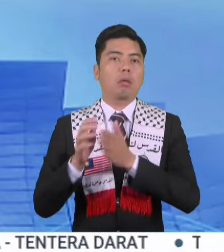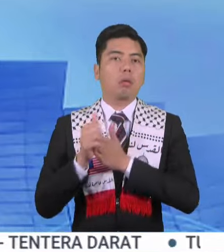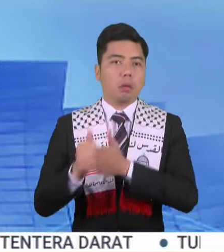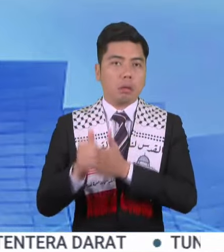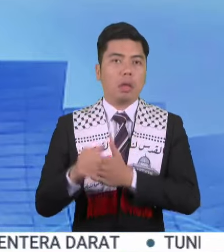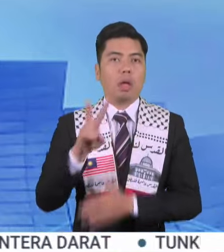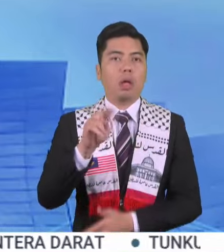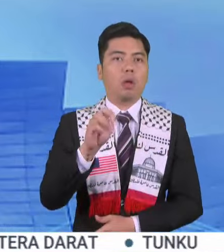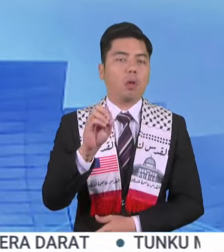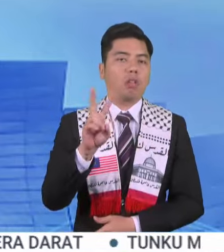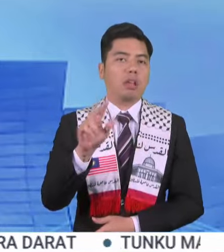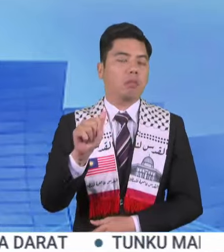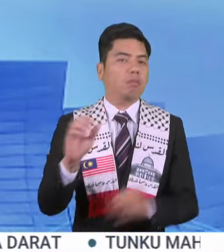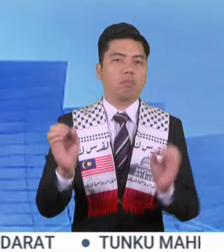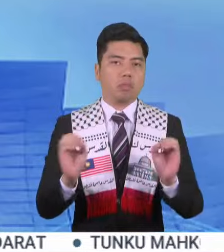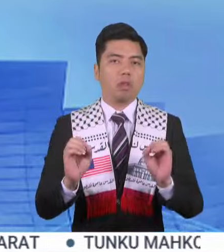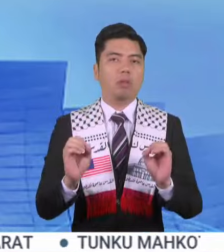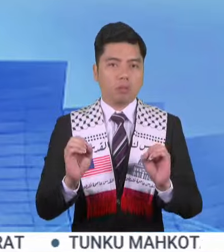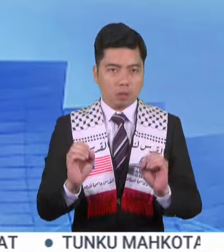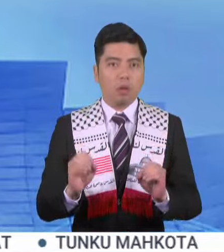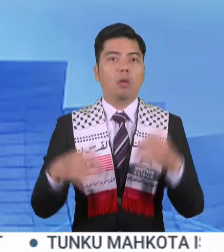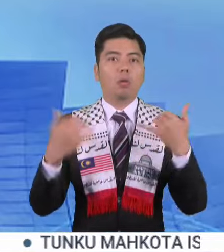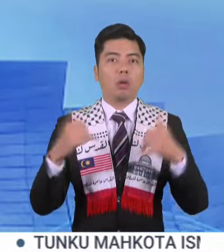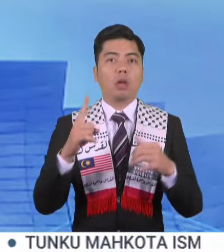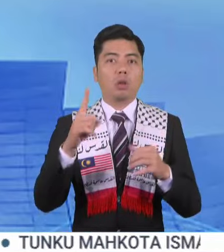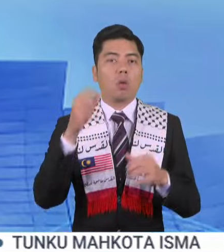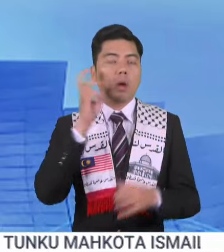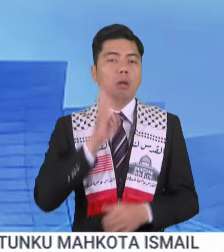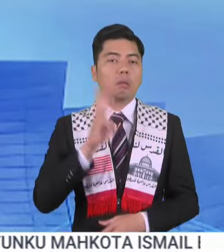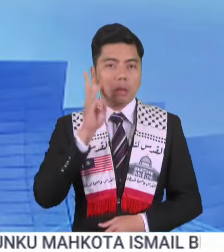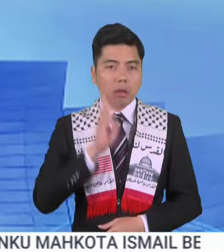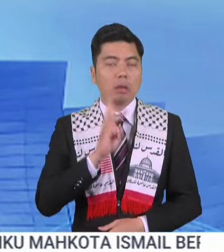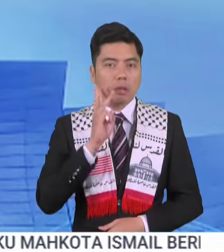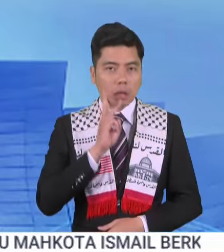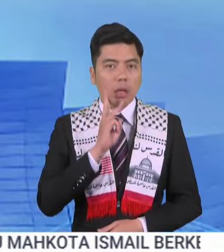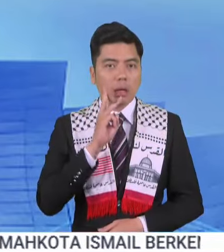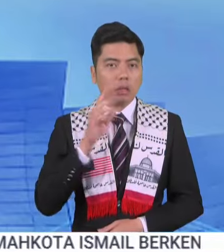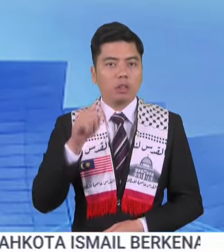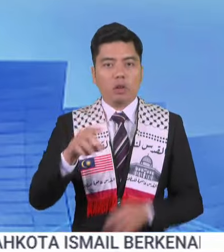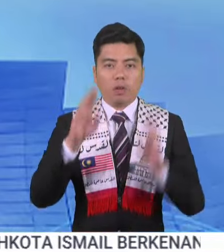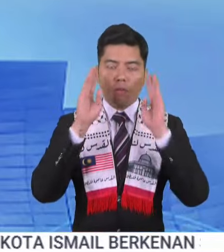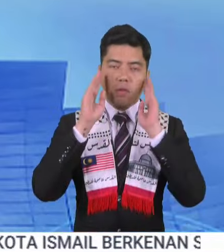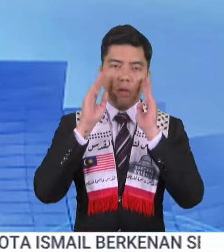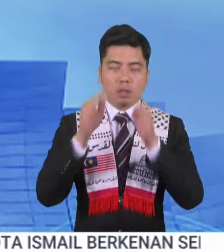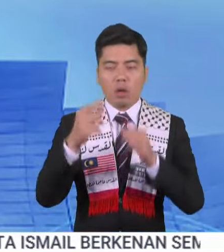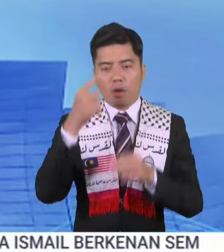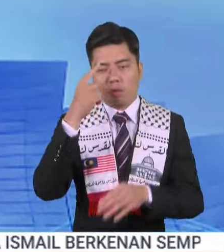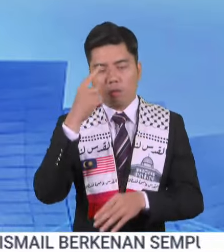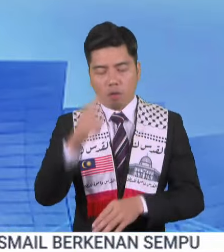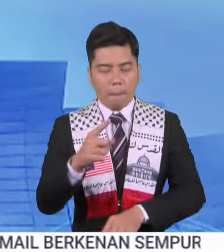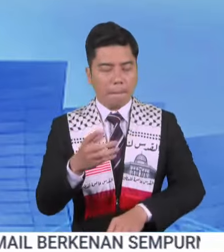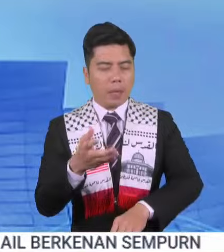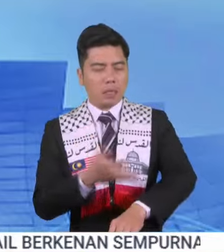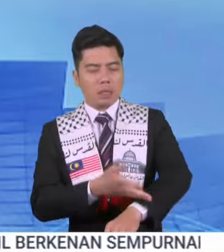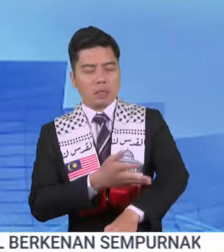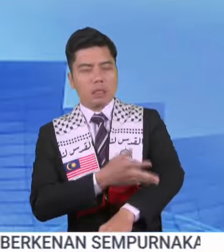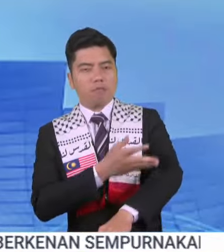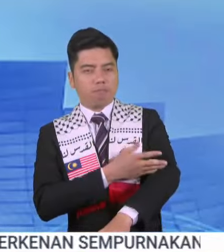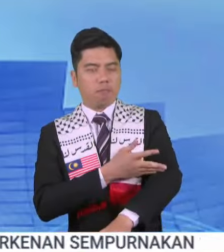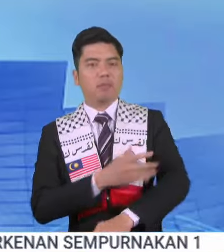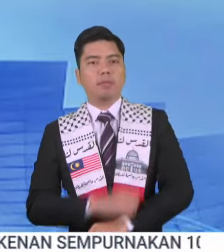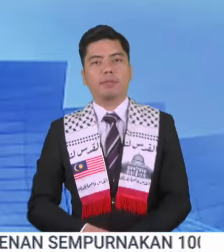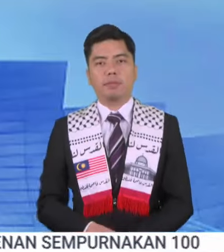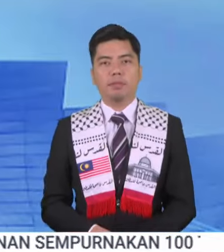Nova Armada. Pemain perseorangan profesional wanita negara itu kini hanya fokus kepada memperbaiki